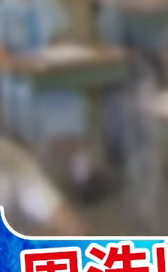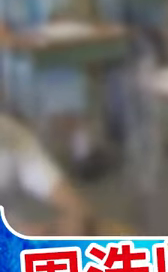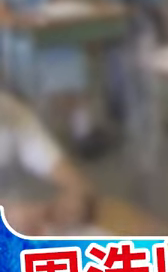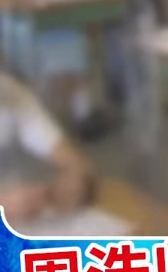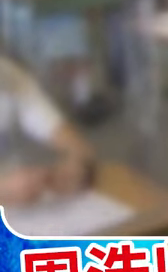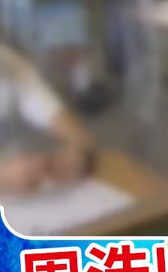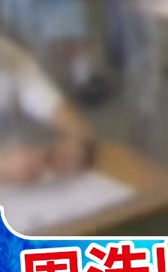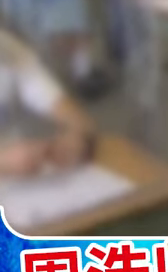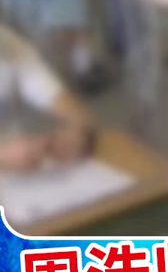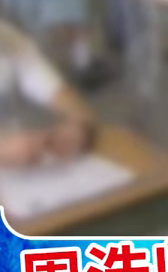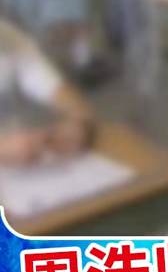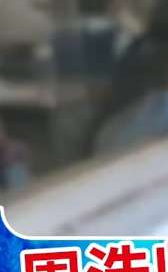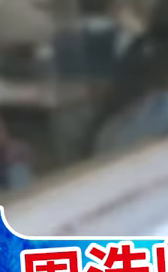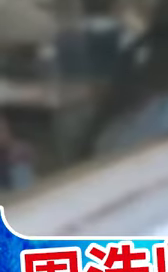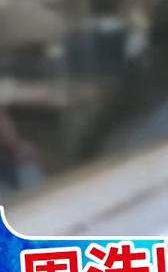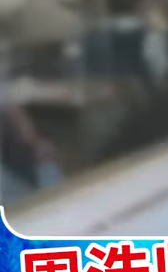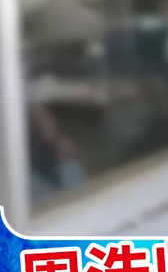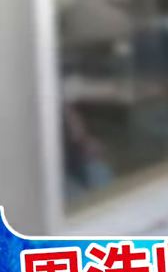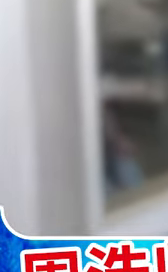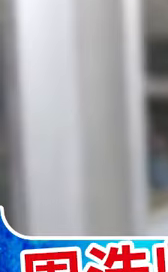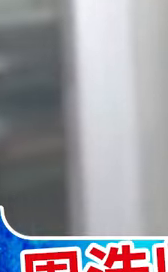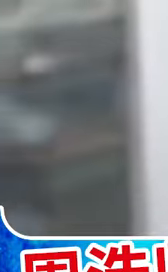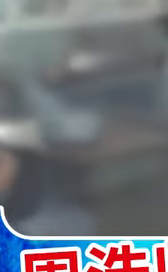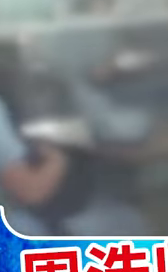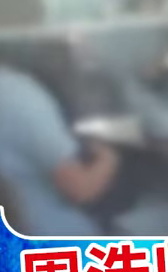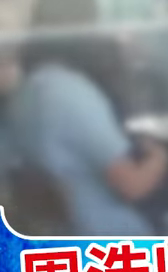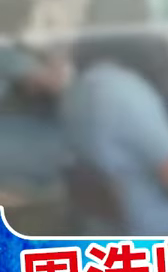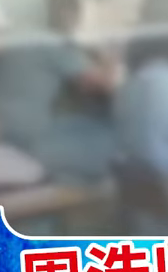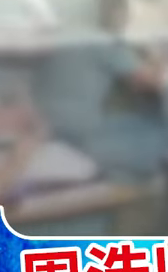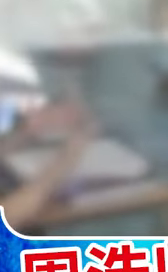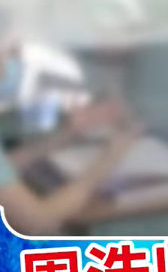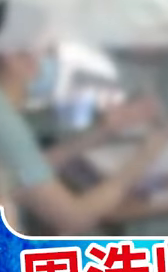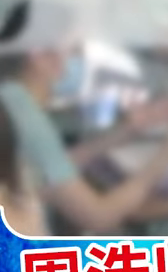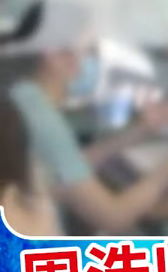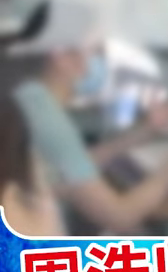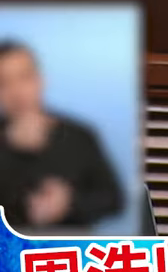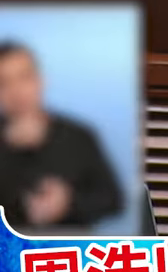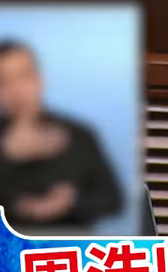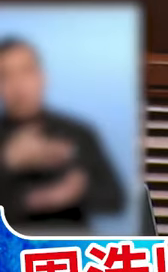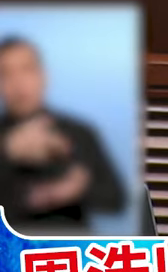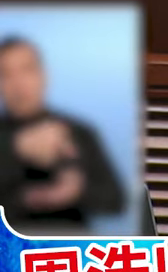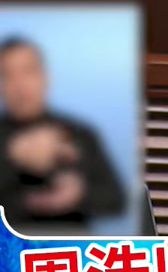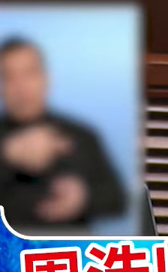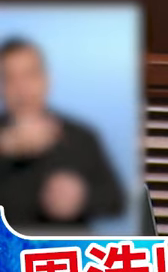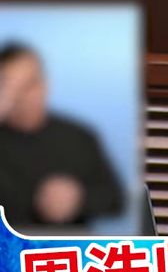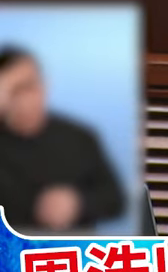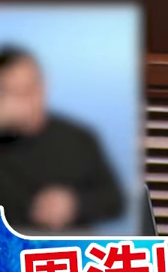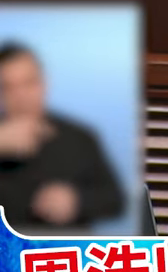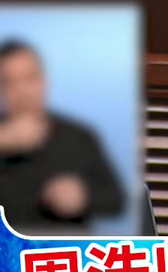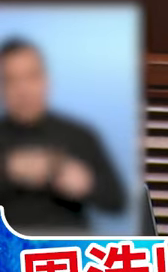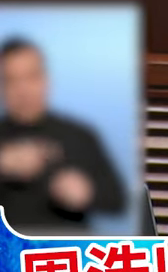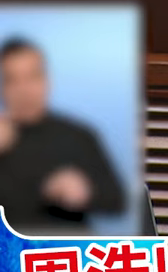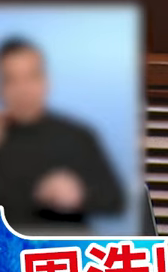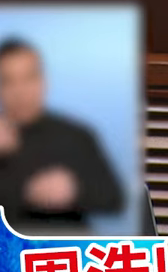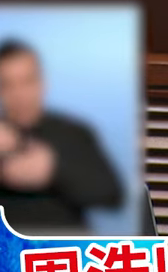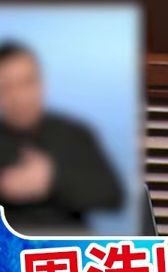的不同去歧视那些学生，去欺凌那些学生，因为他的家长是警察，咁佢哋带头去做一啲欺